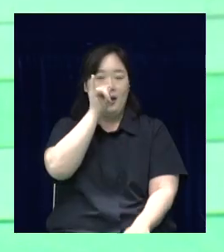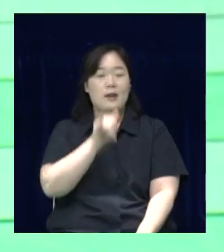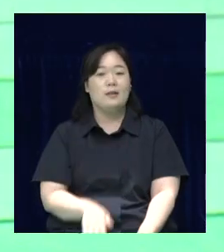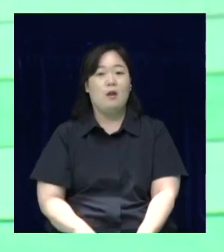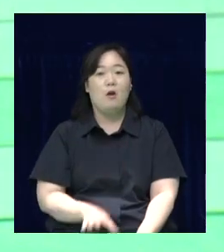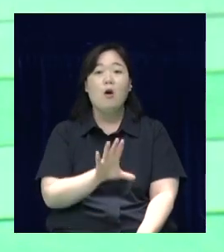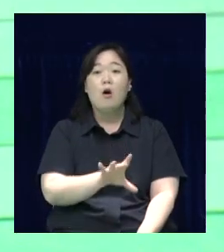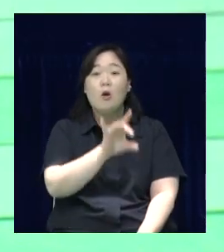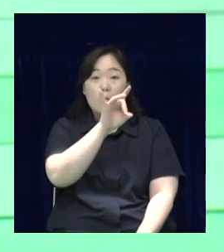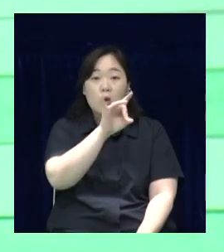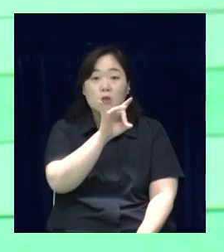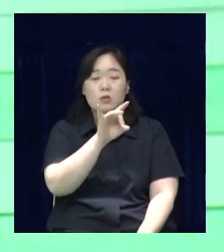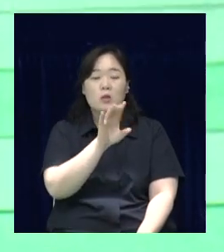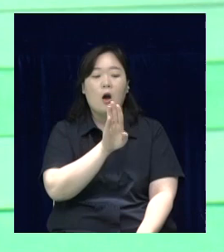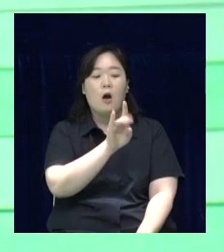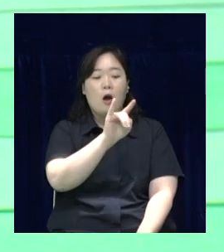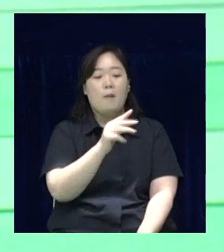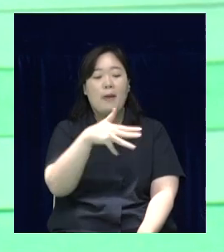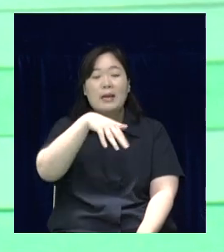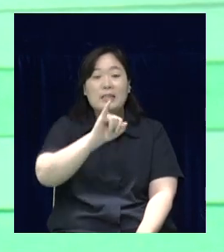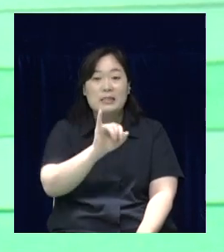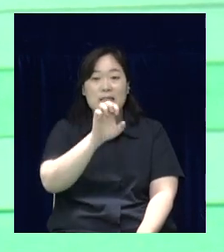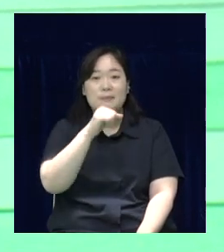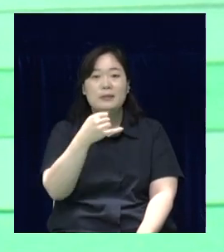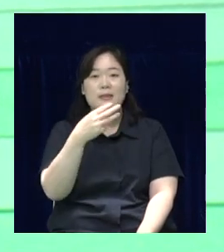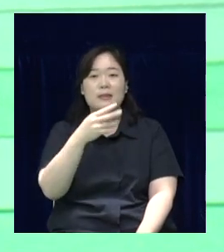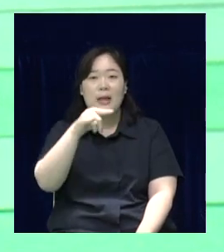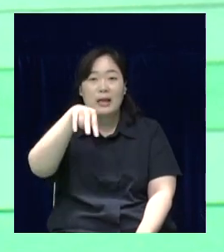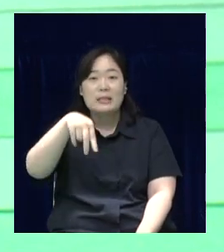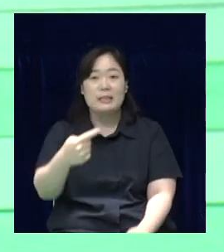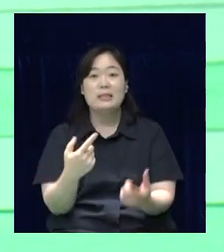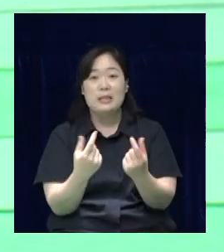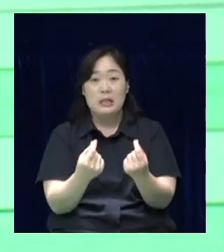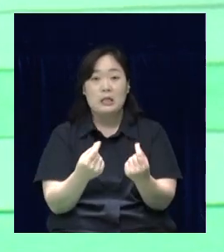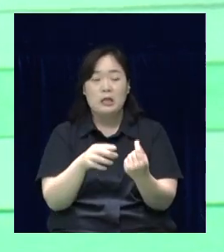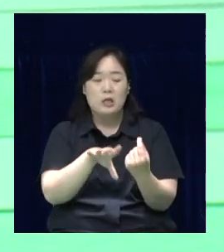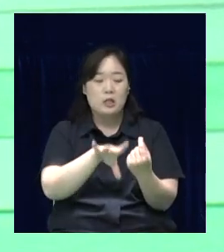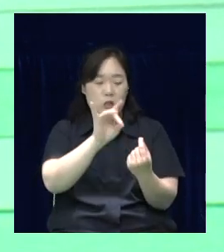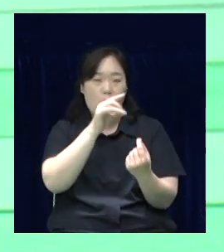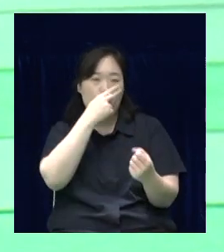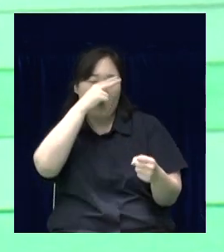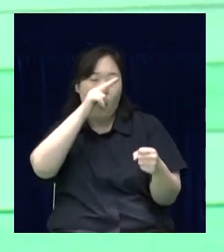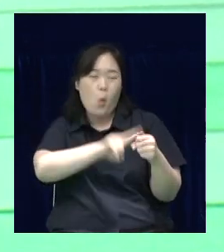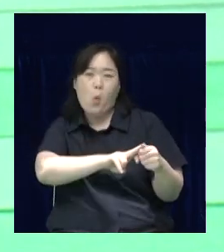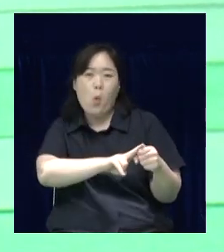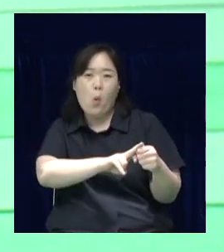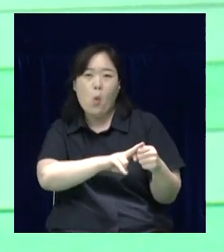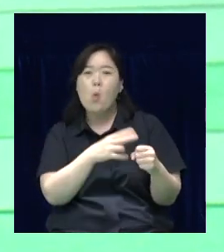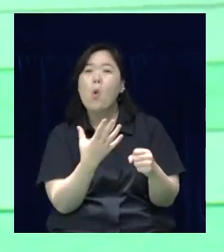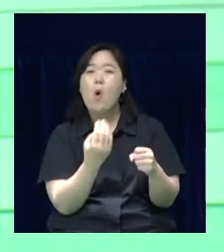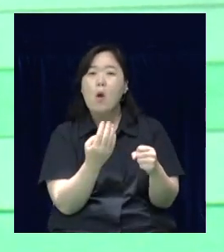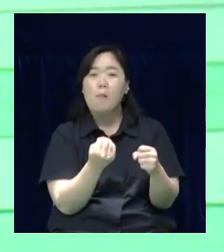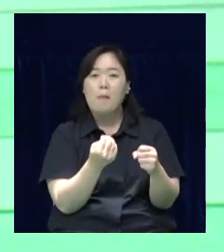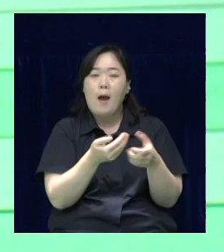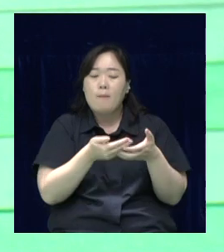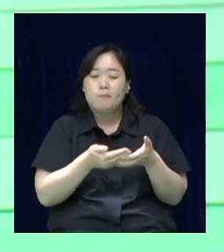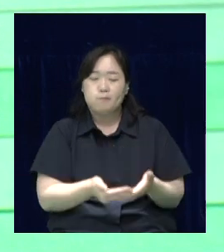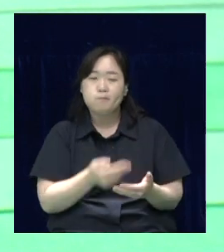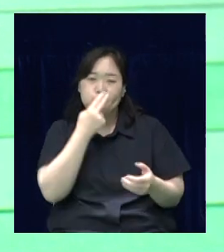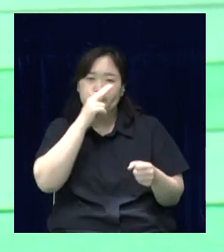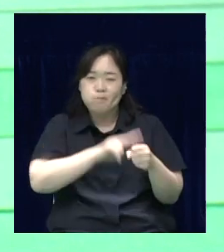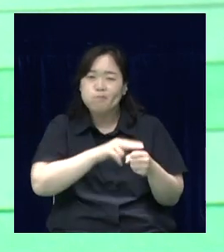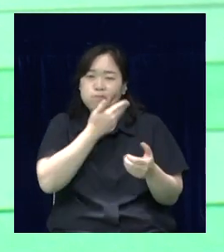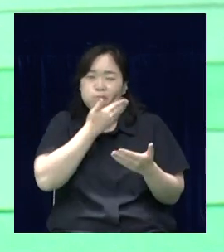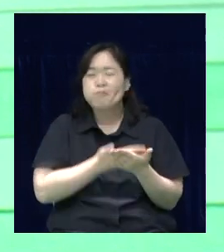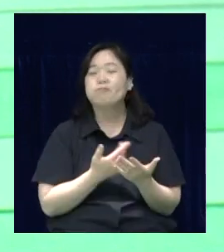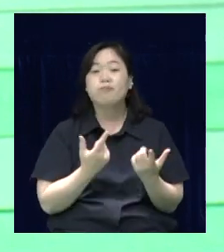일단 이 벤치프레스부 같은 경우에 선수들이 이제 무게를 처음에 얼마만큼 이제 좀 도전을 하느냐가 또 굉장히 중요할 것